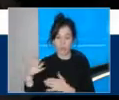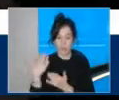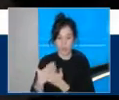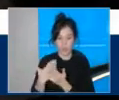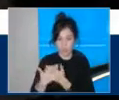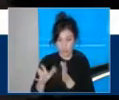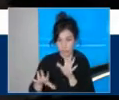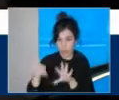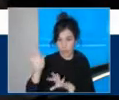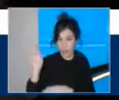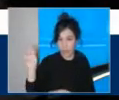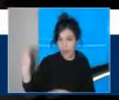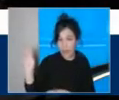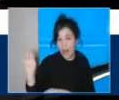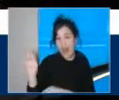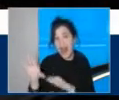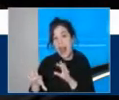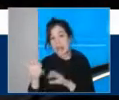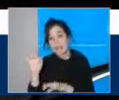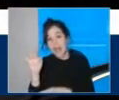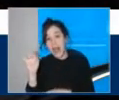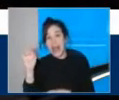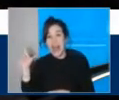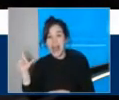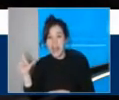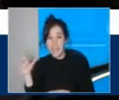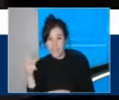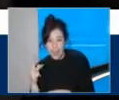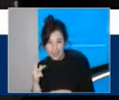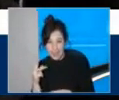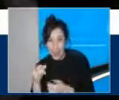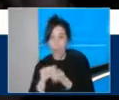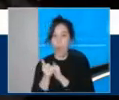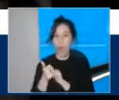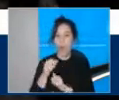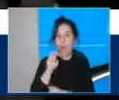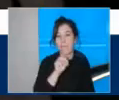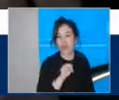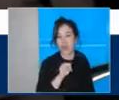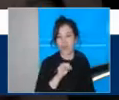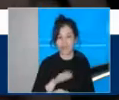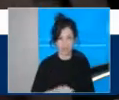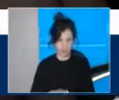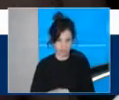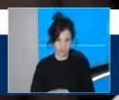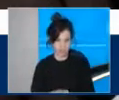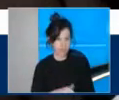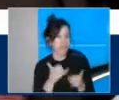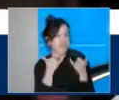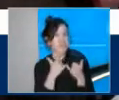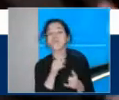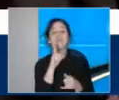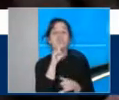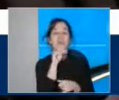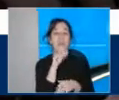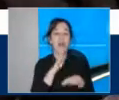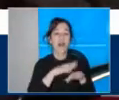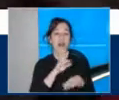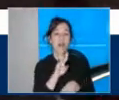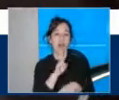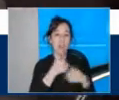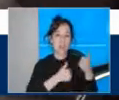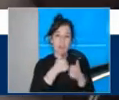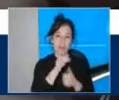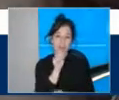שלהם להצביע ללפן או למקרון, זאת תהיה השאלה. בוא נדבר על שני המועמדים הללו, כל